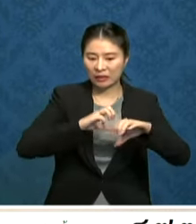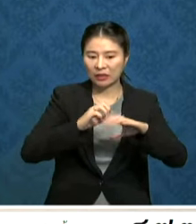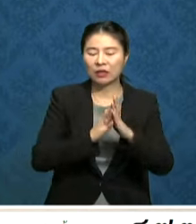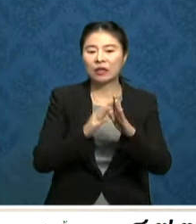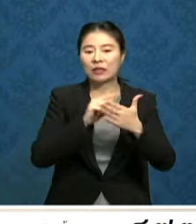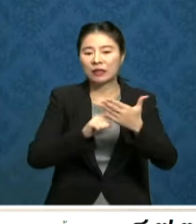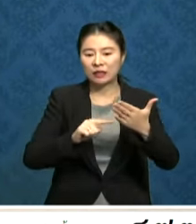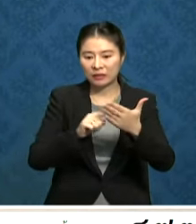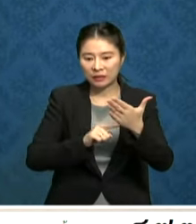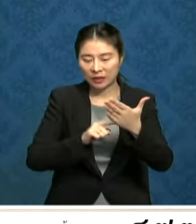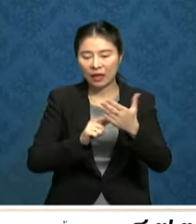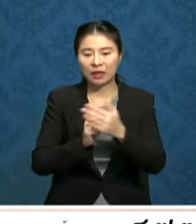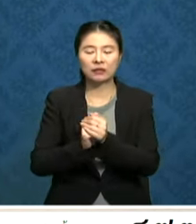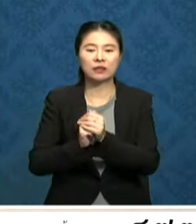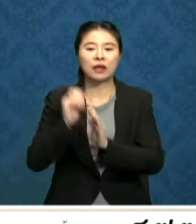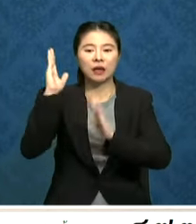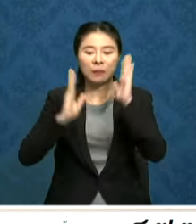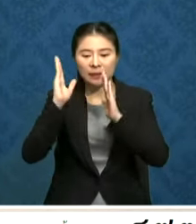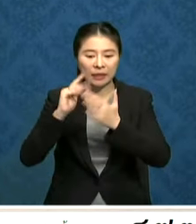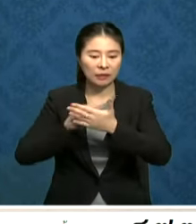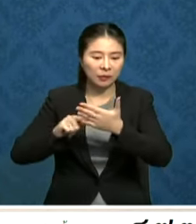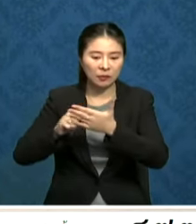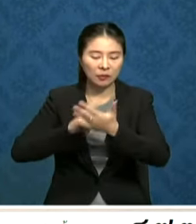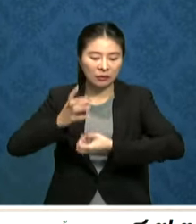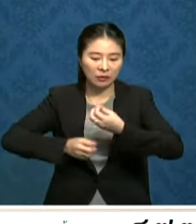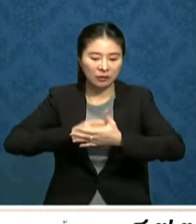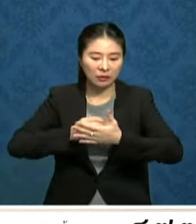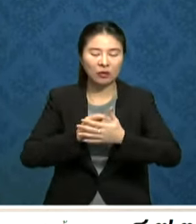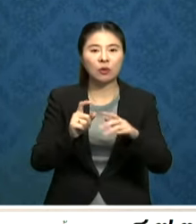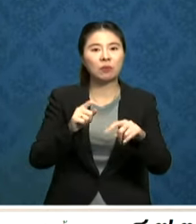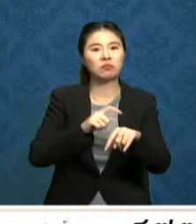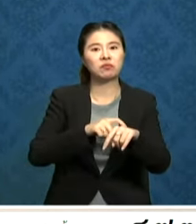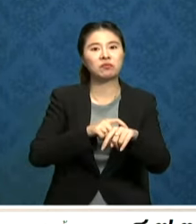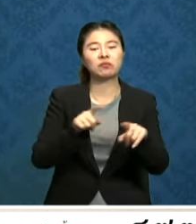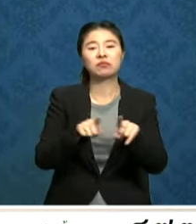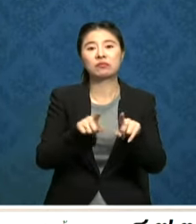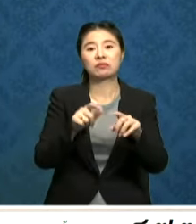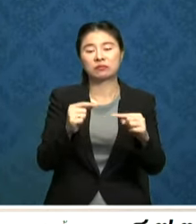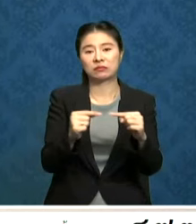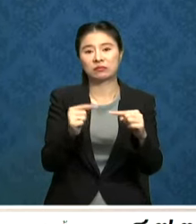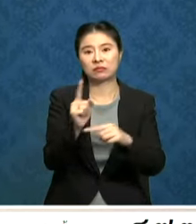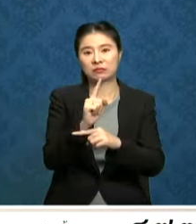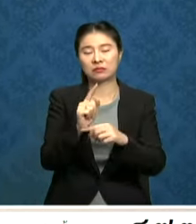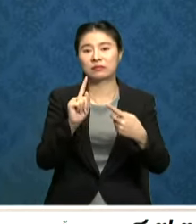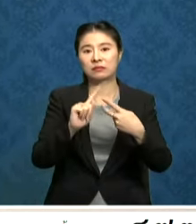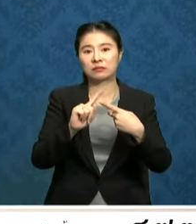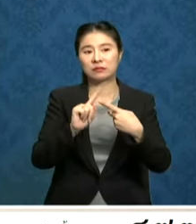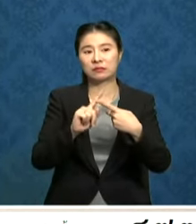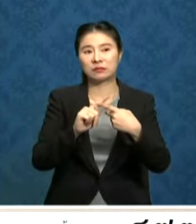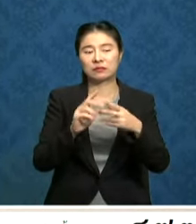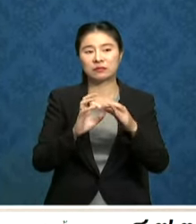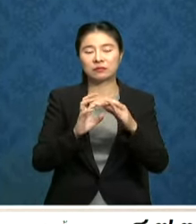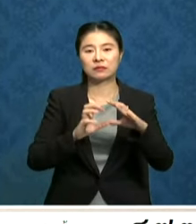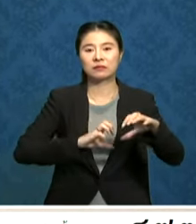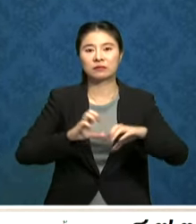ดวกยิ่งขึ้นโดยการกำหนดกรอบเวลาเป็น2ระดับหรือ2กรณีนั่นก็คือว่าในกรณีทั่วไปที่ไม่ได้จะจัดประ